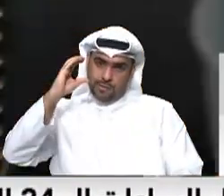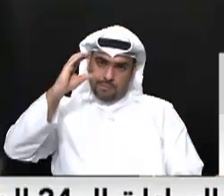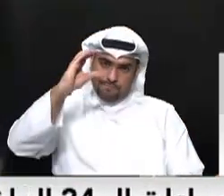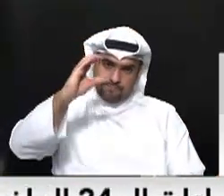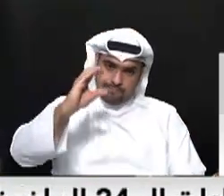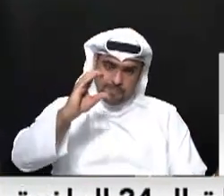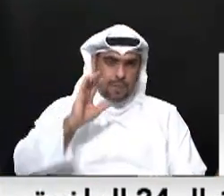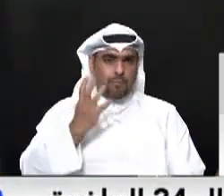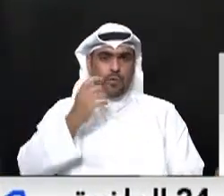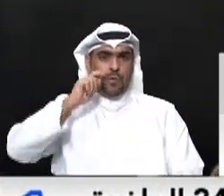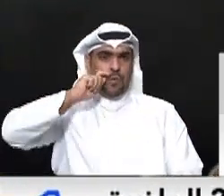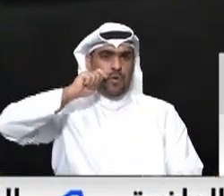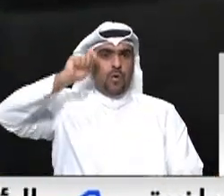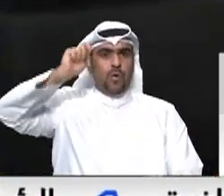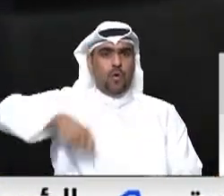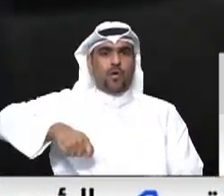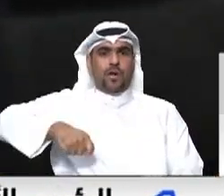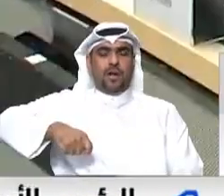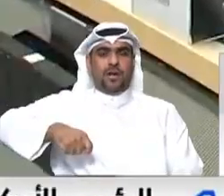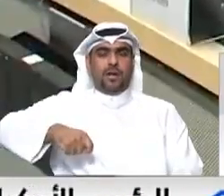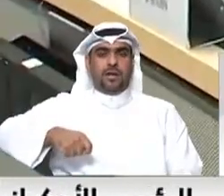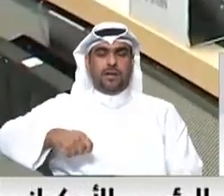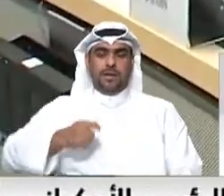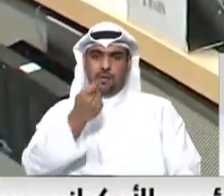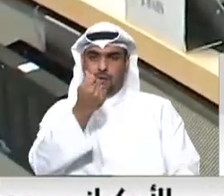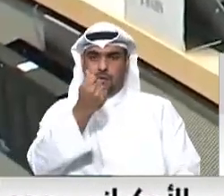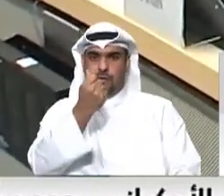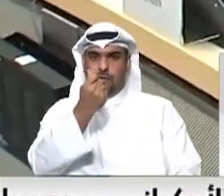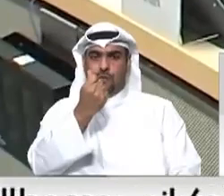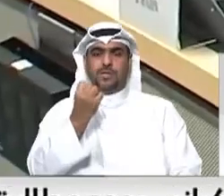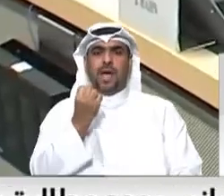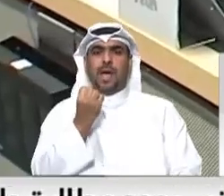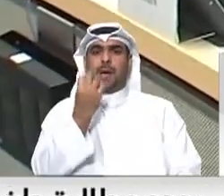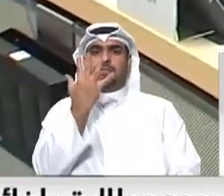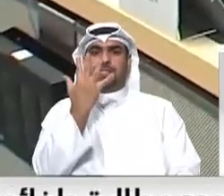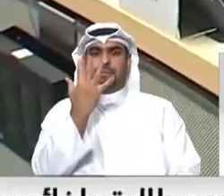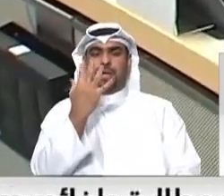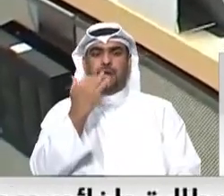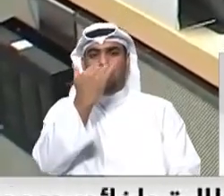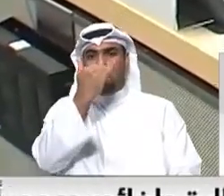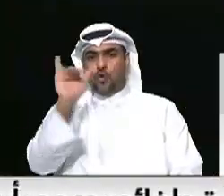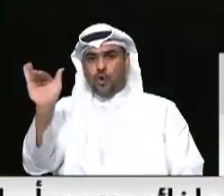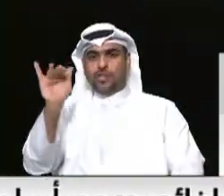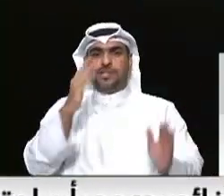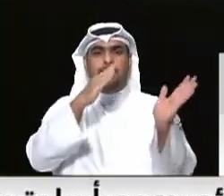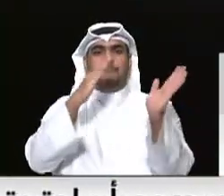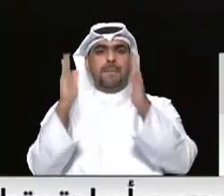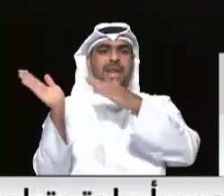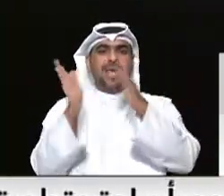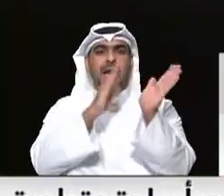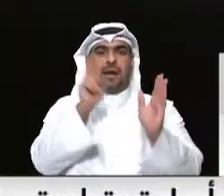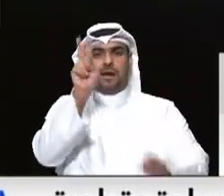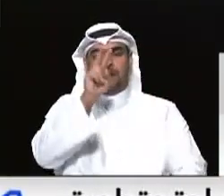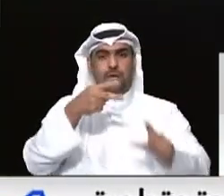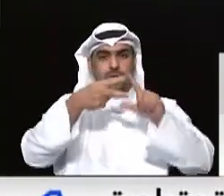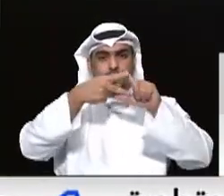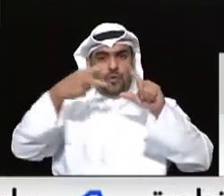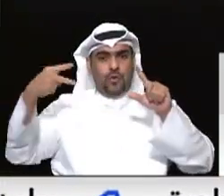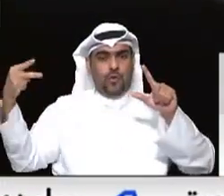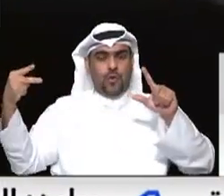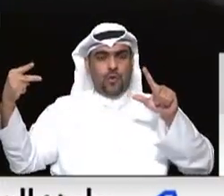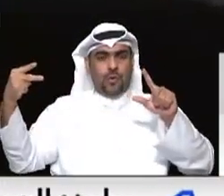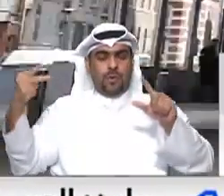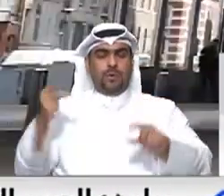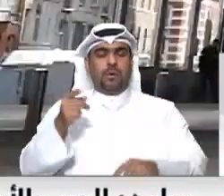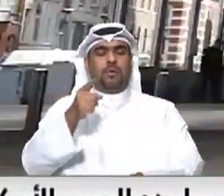الاتحاد على تخصيص تمويل جديد بنصف مليار يورو يهدف لتسريع وتيرة إنتاج الذخيرة والأسلحة ودعم